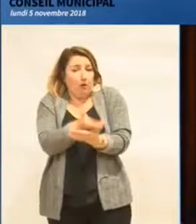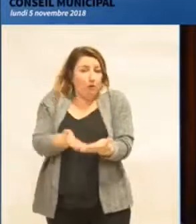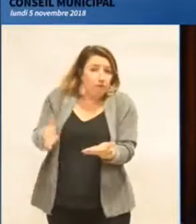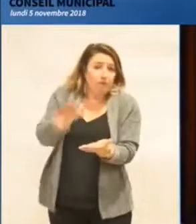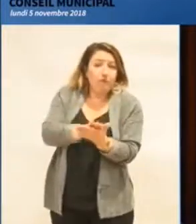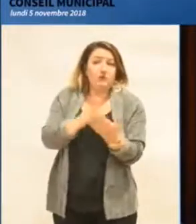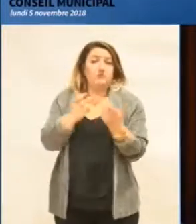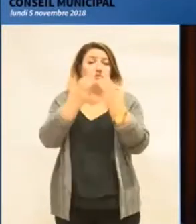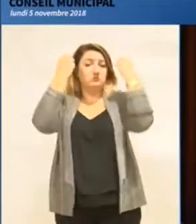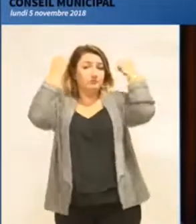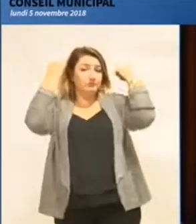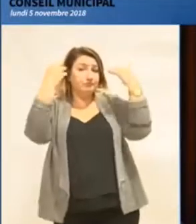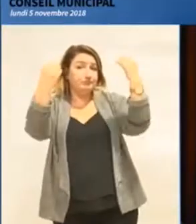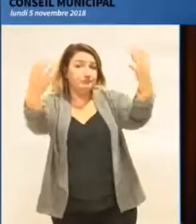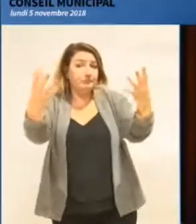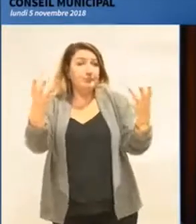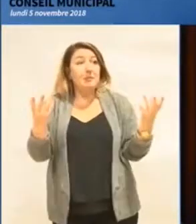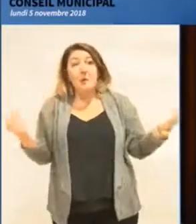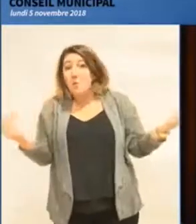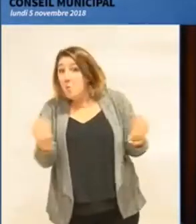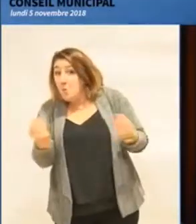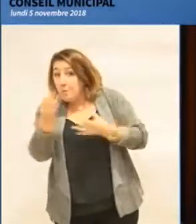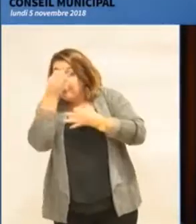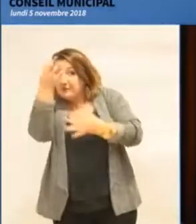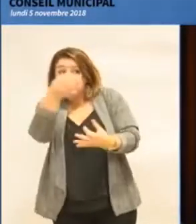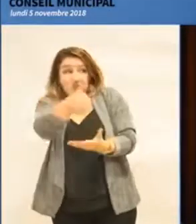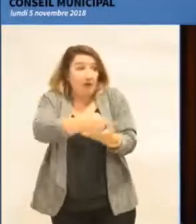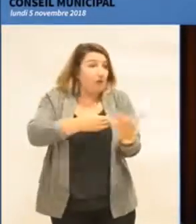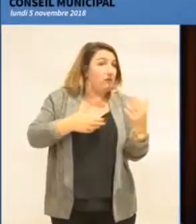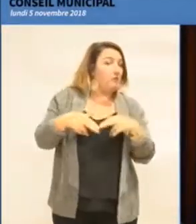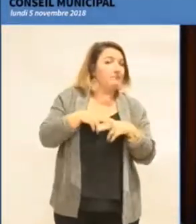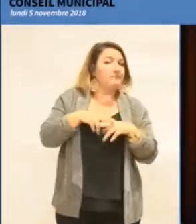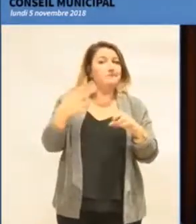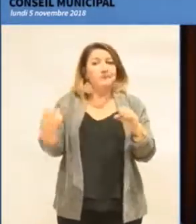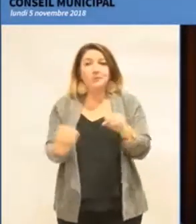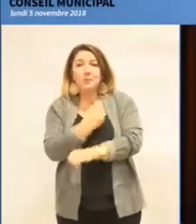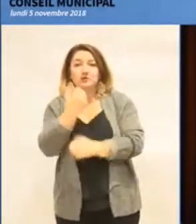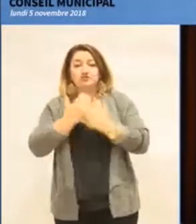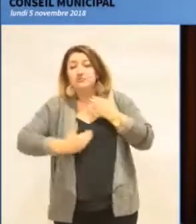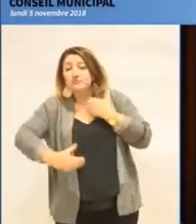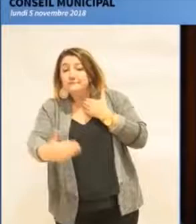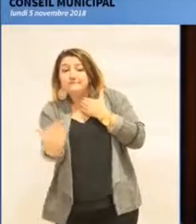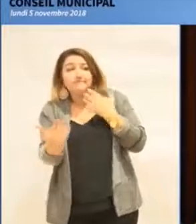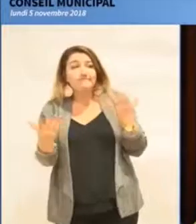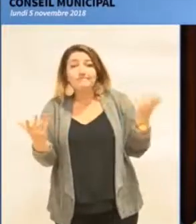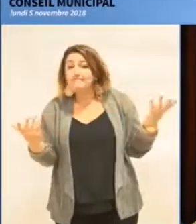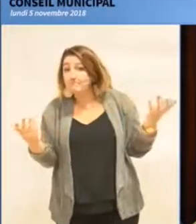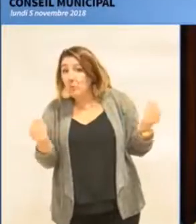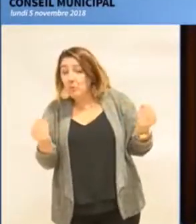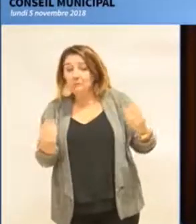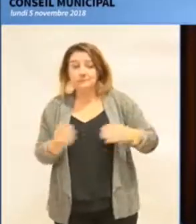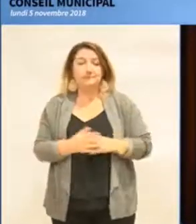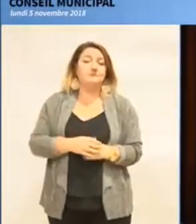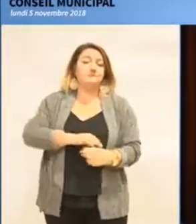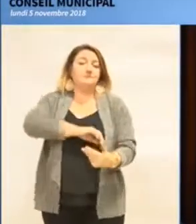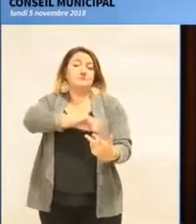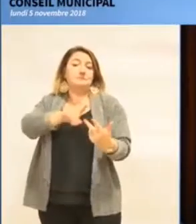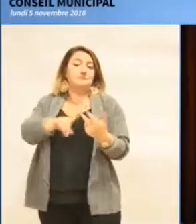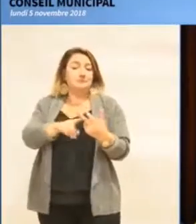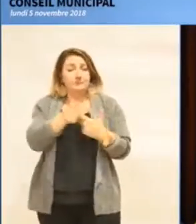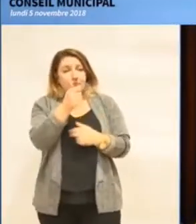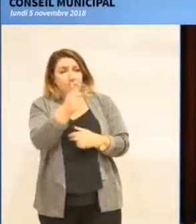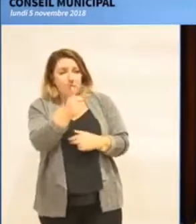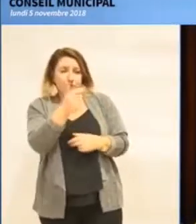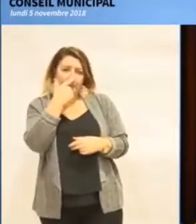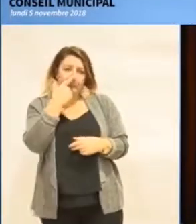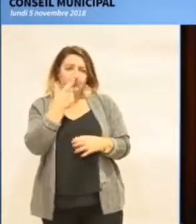l'éclairage public, sans nous dire quel nouveau lieu vous avez ciblé éventuellement pour les mois à venir, et c'est dommage. Vous avez institutionnalisé,